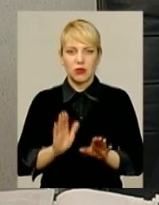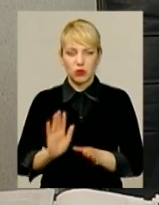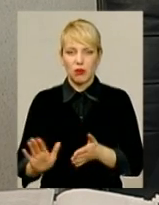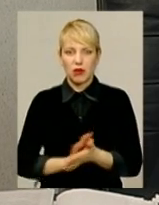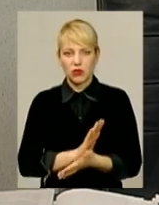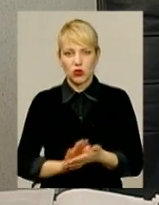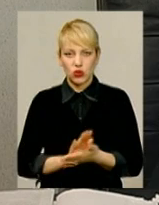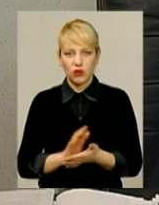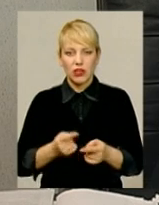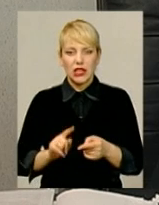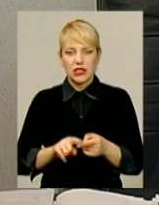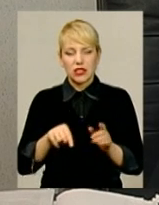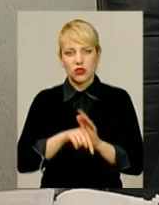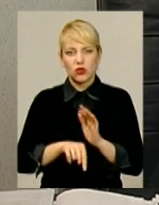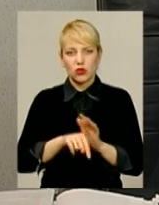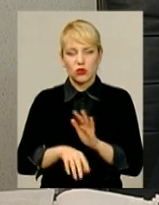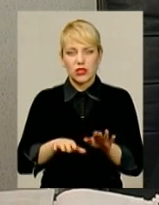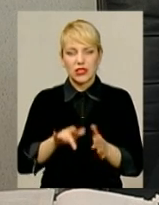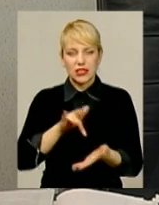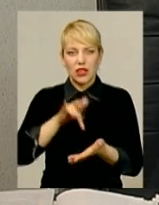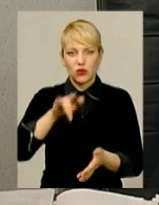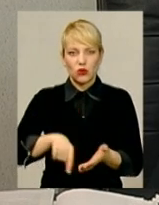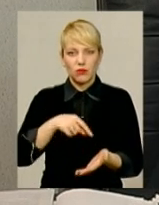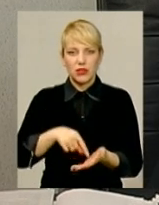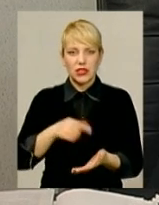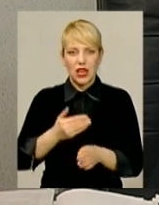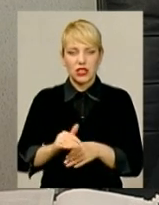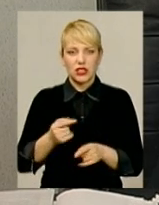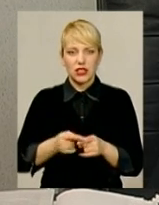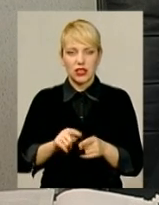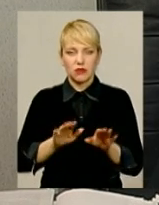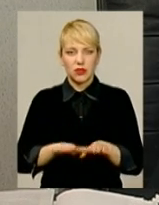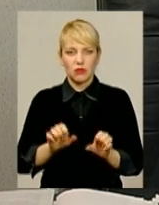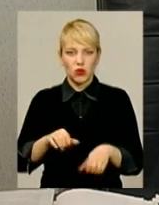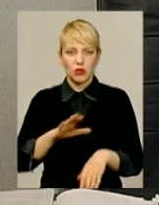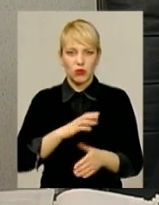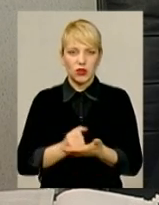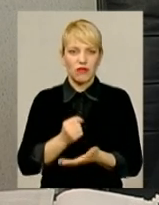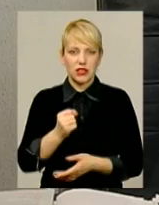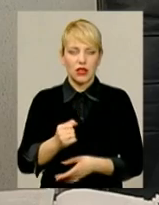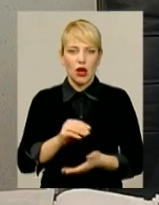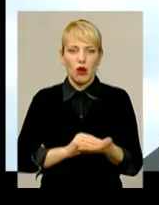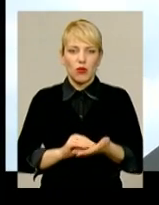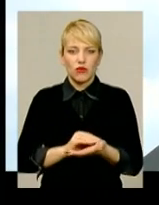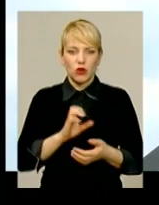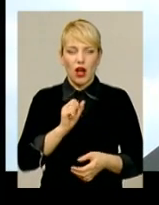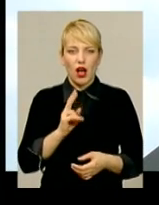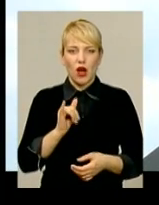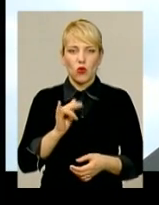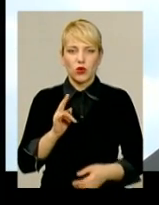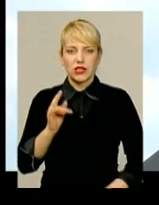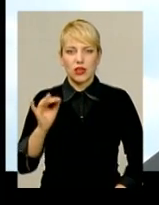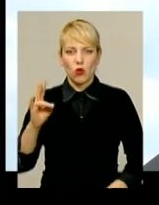безкоштовною, це стосується центру міста. Частина з цих місць може бути виставлена повторно на аукціон. Що ж